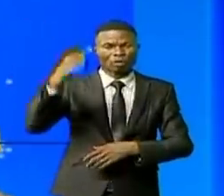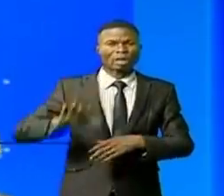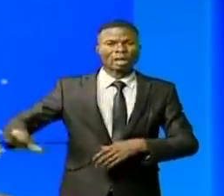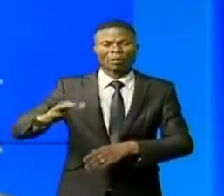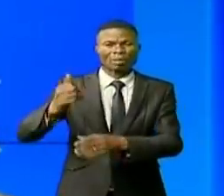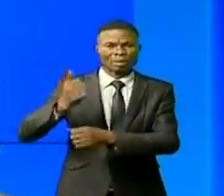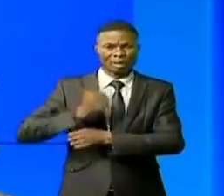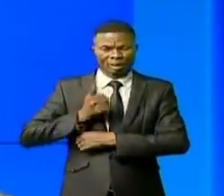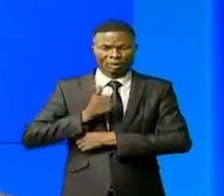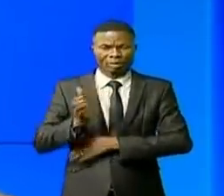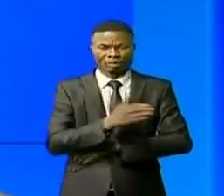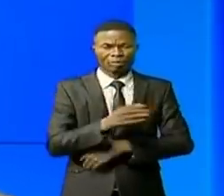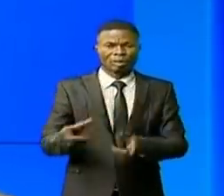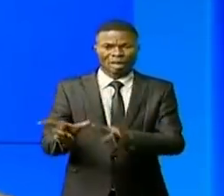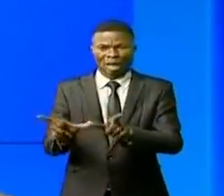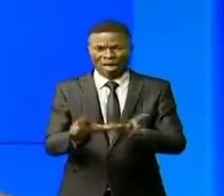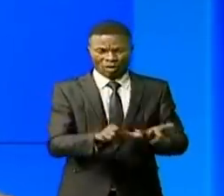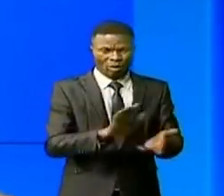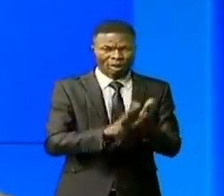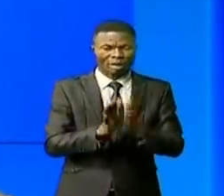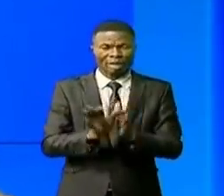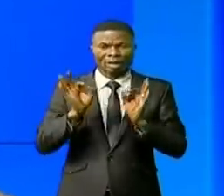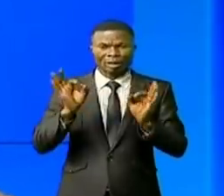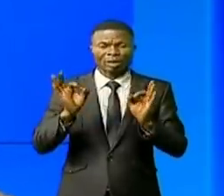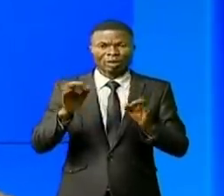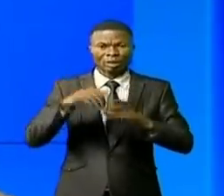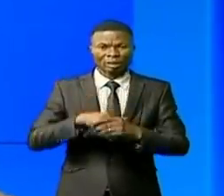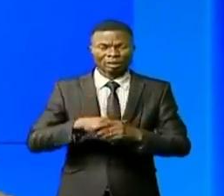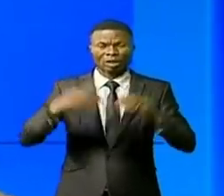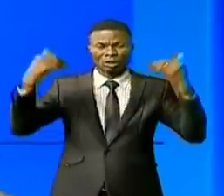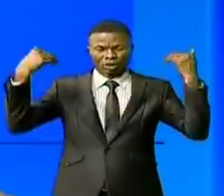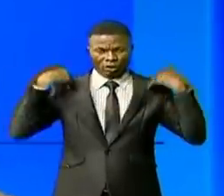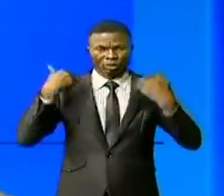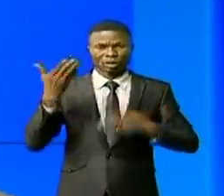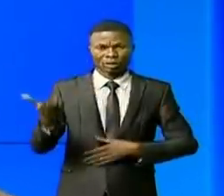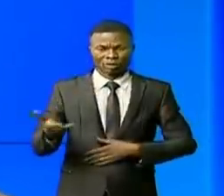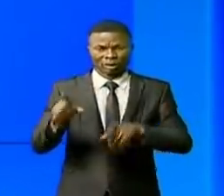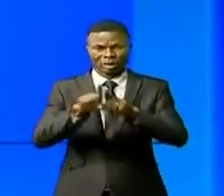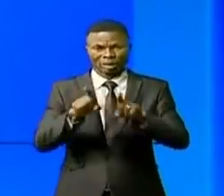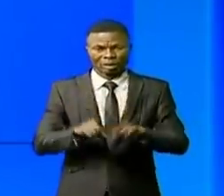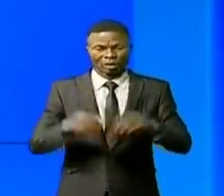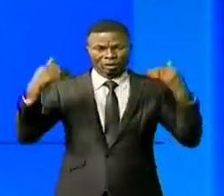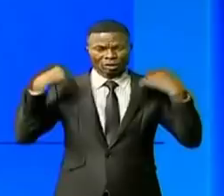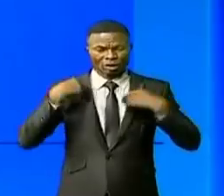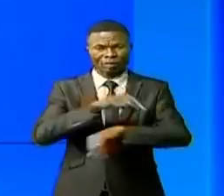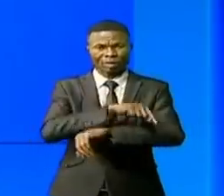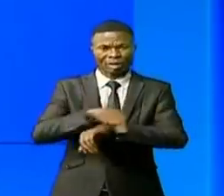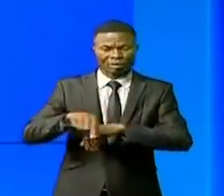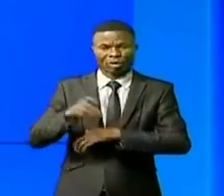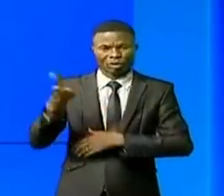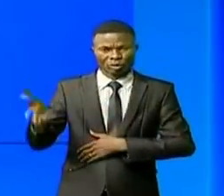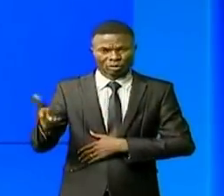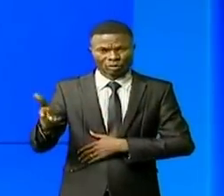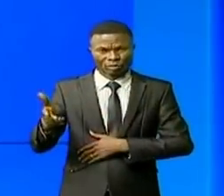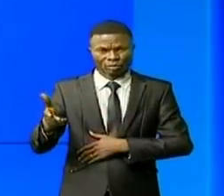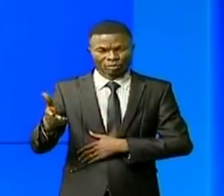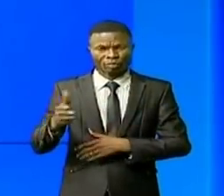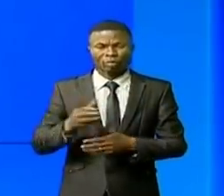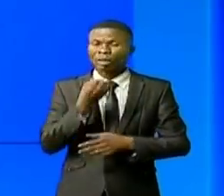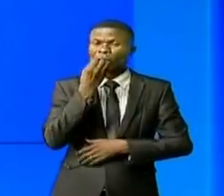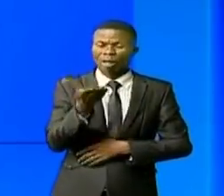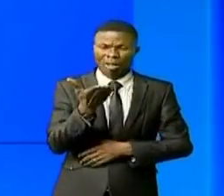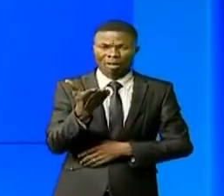Les Lualaba tient à sa rénovation à travers ses autorités et chefs des institutions. Le cas par